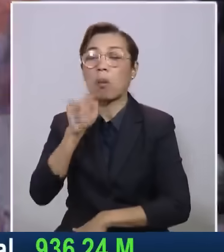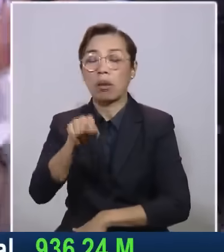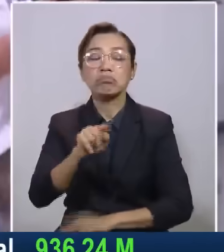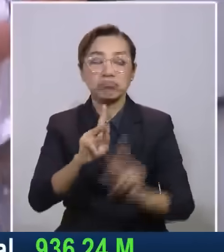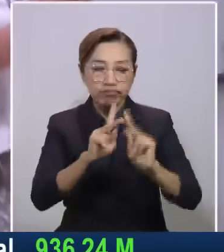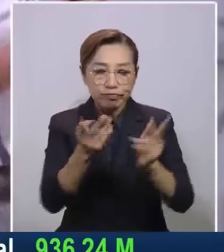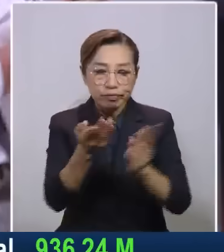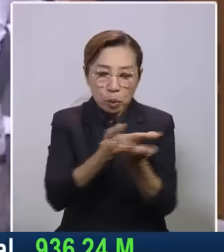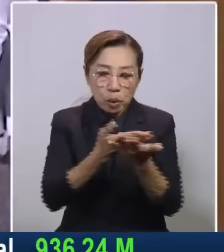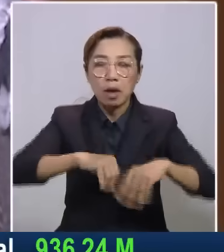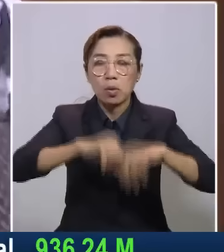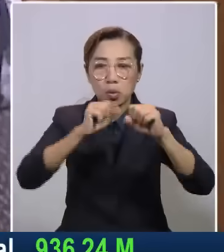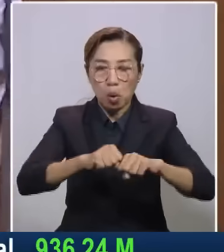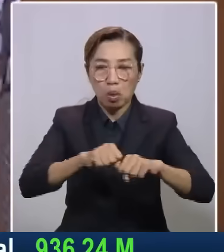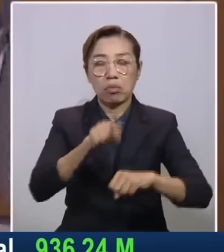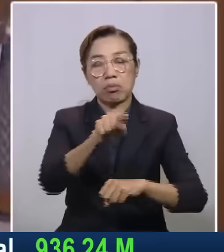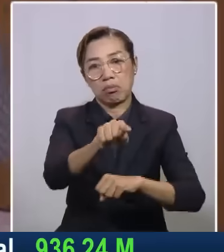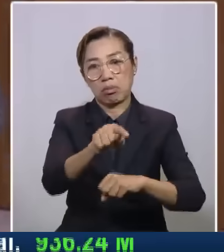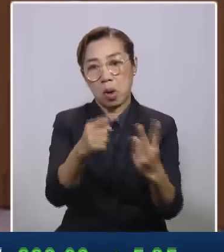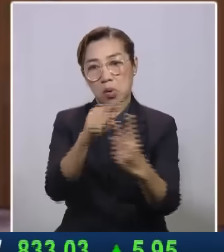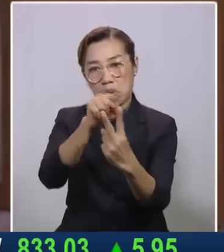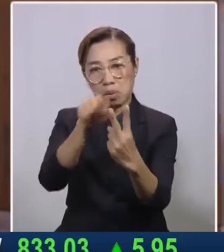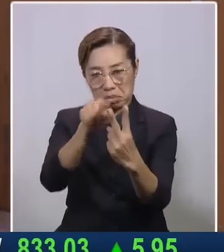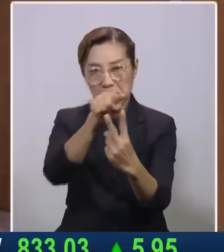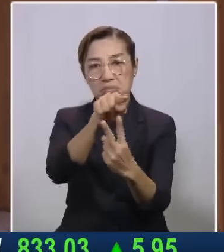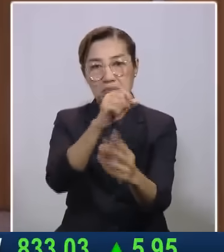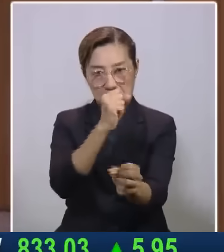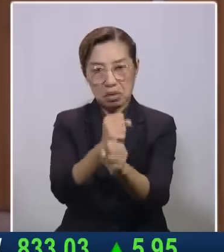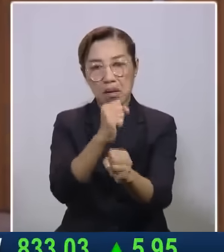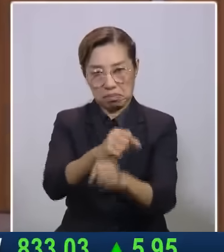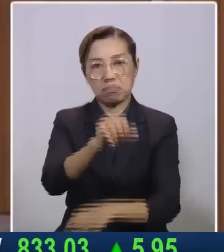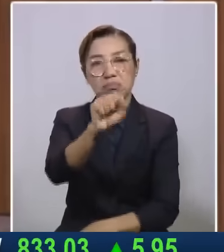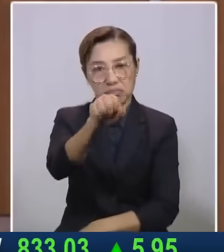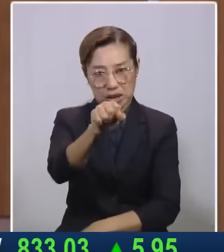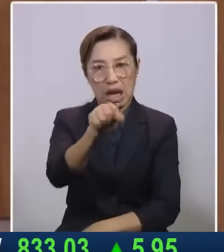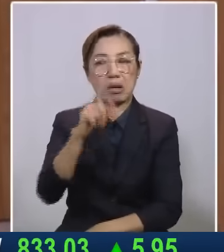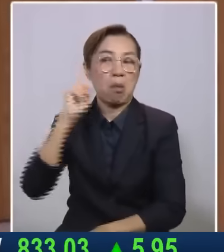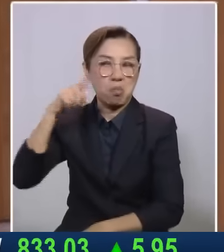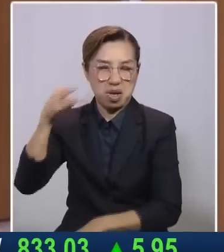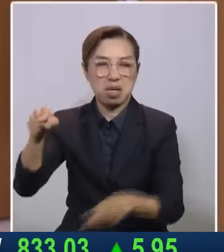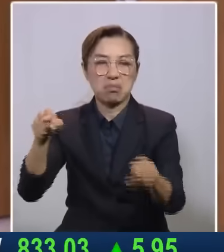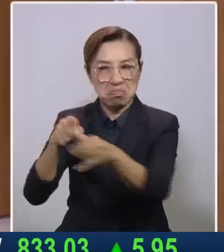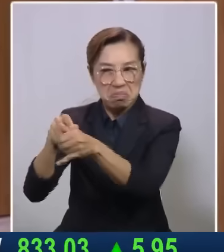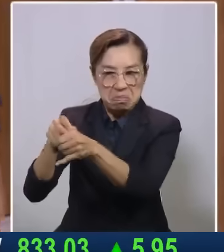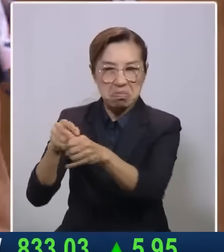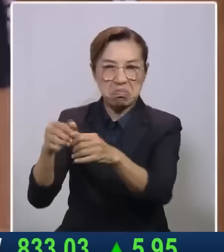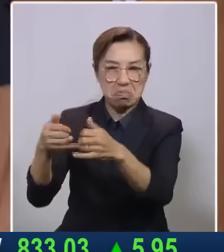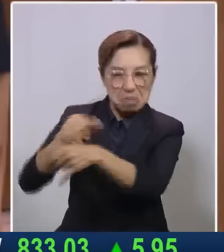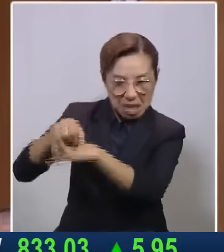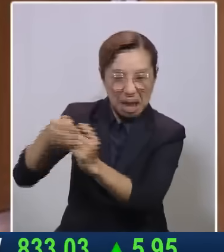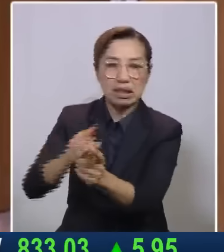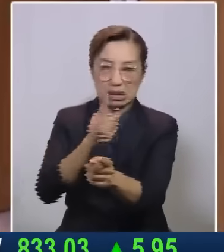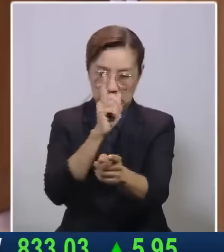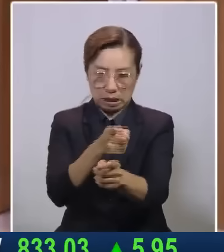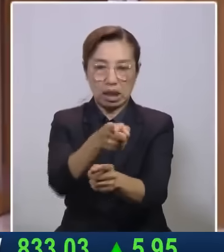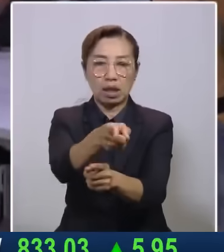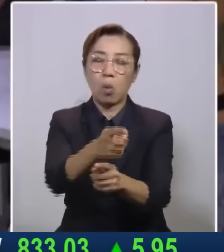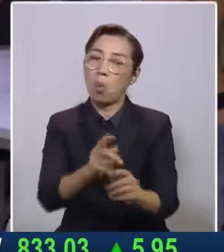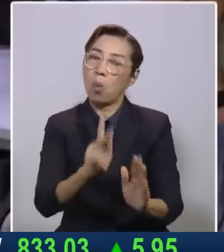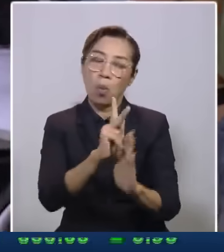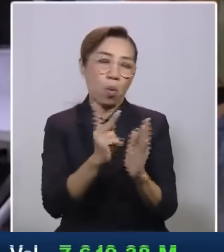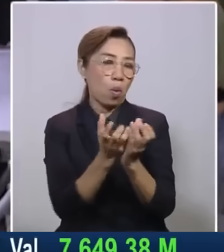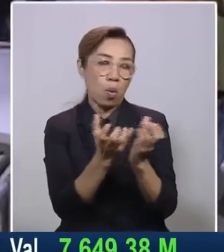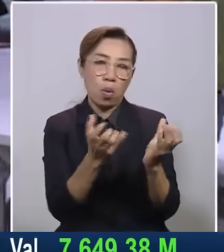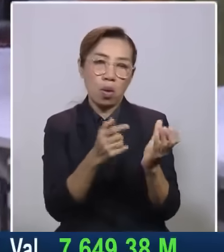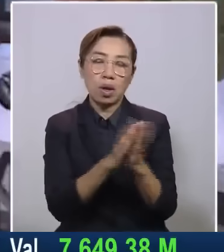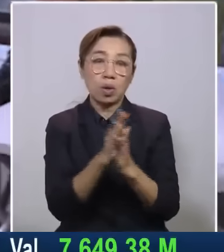เห็นตรงกันนะว่า 2กรณีมีพฤติกรรมคุกคามทางเพศจริงและขัดต่อวินัยของพรรคอย่างร้ายแรง